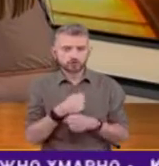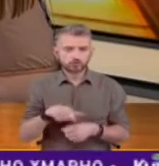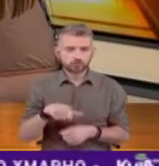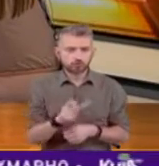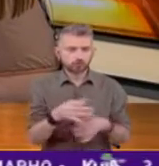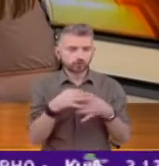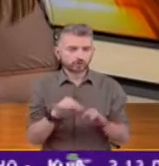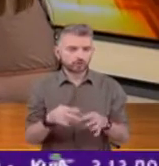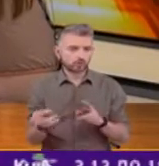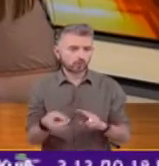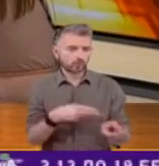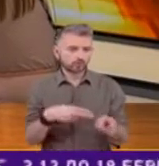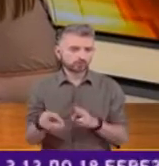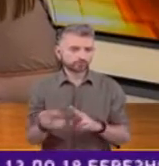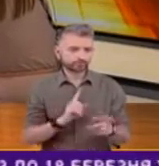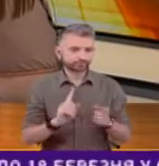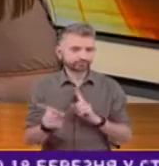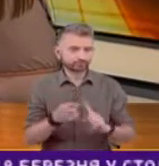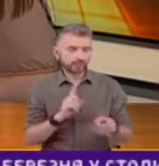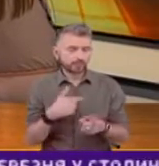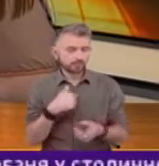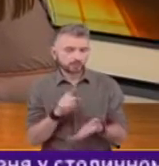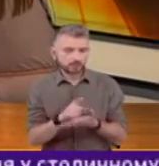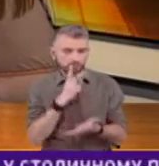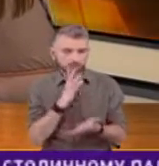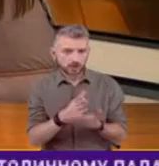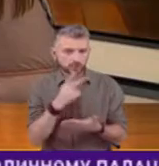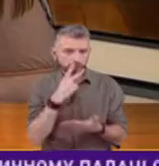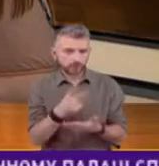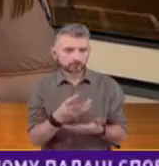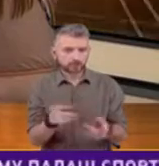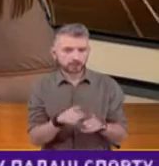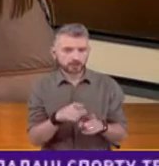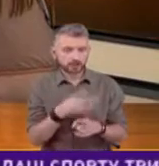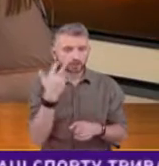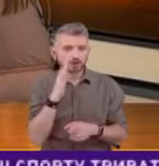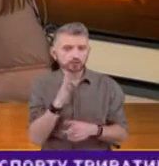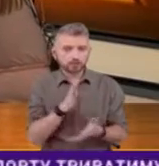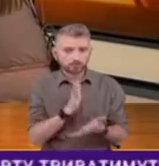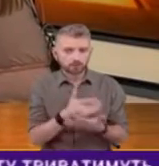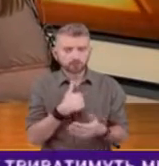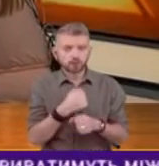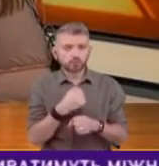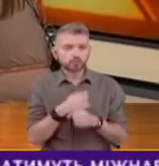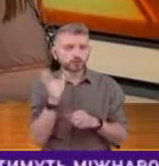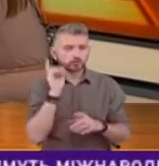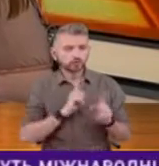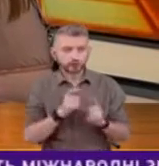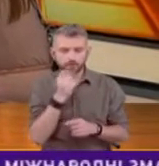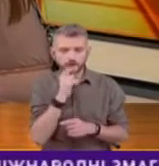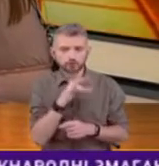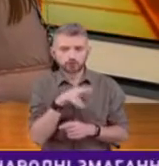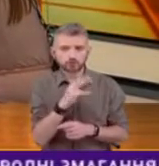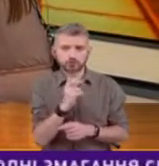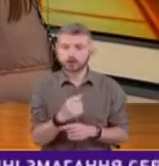дозволить кататися роверам. Ну, ми маємо мати оце бачення, і коли ми його матимемо, тим паче, що ми робили такі слухання на парку, в парку Радунка. Розкажіть,